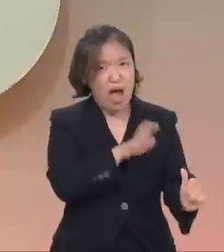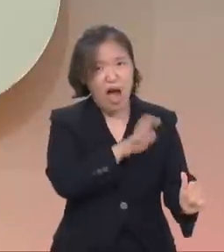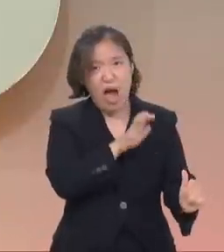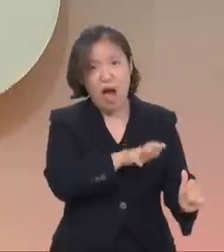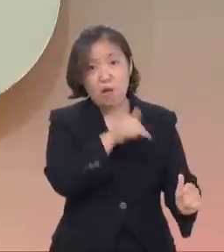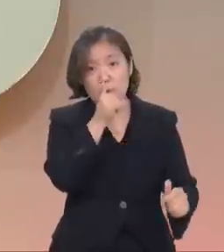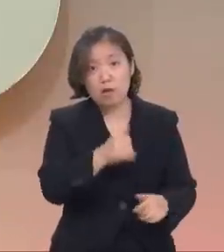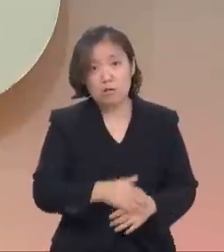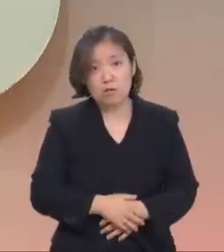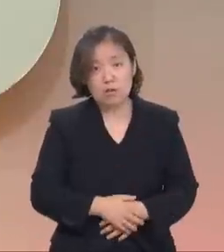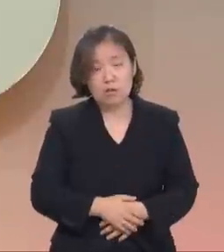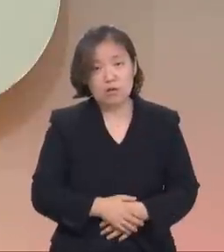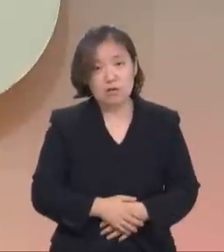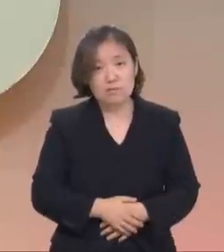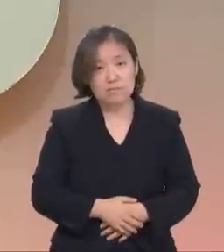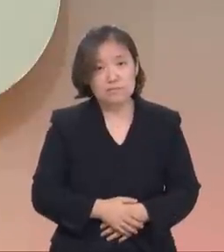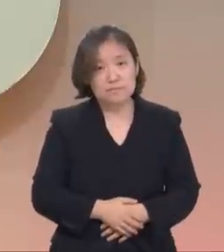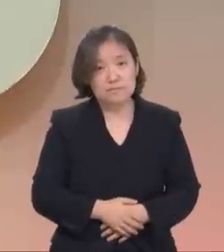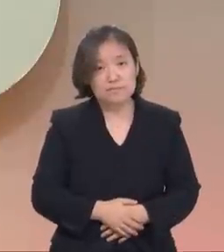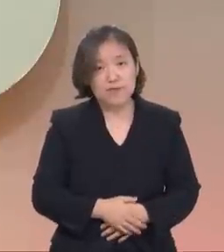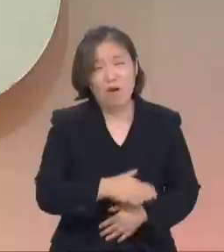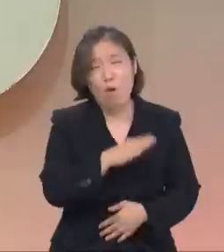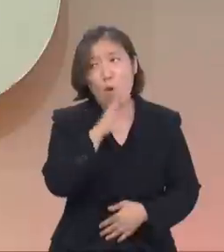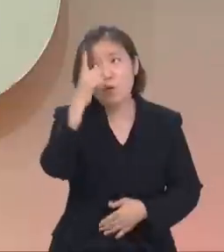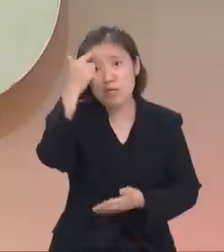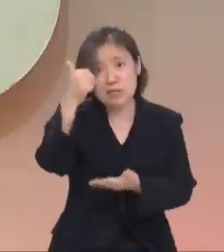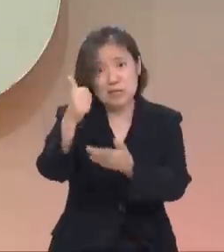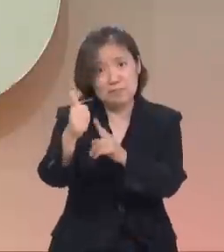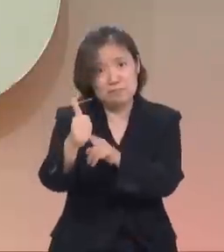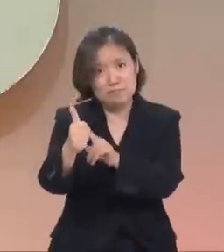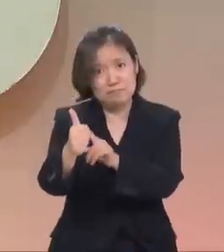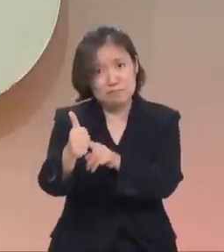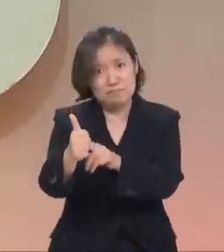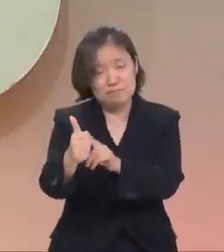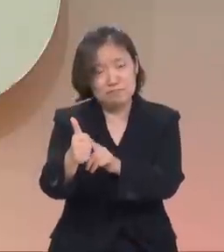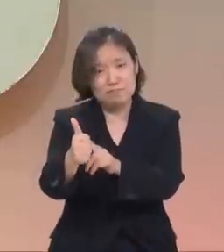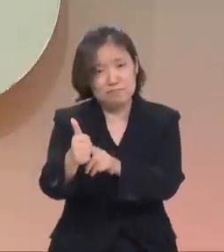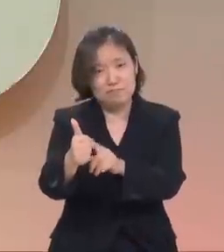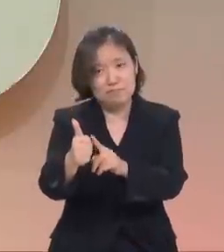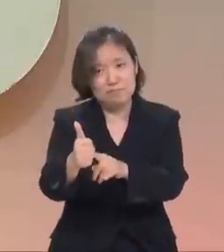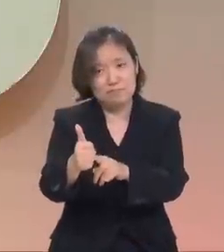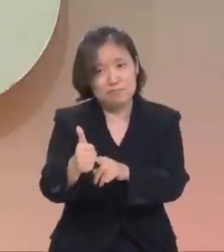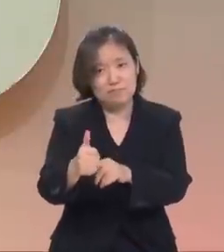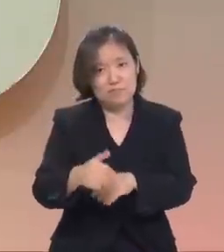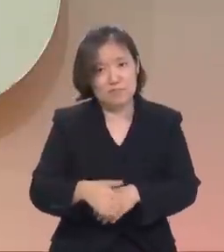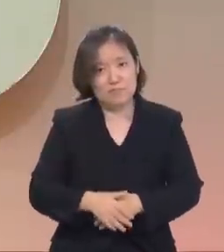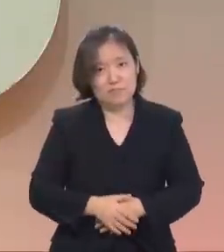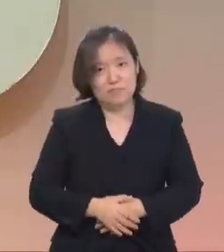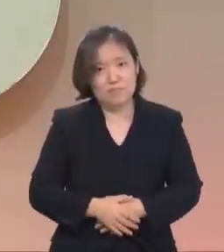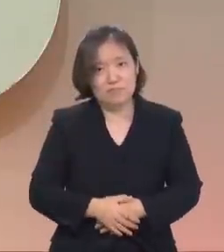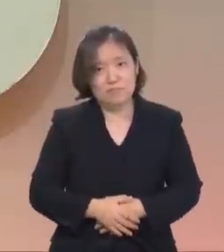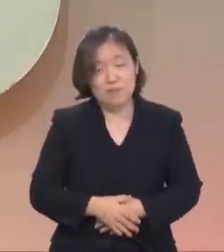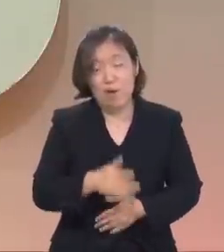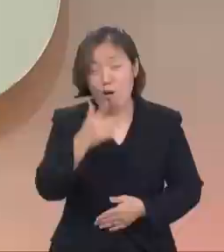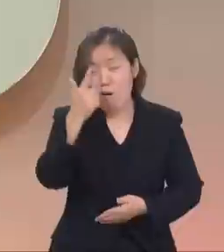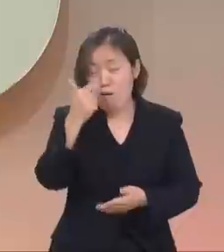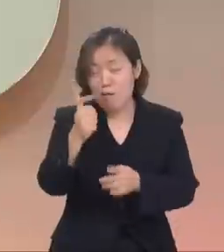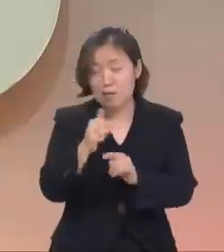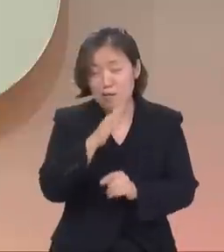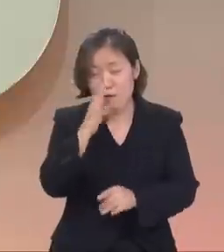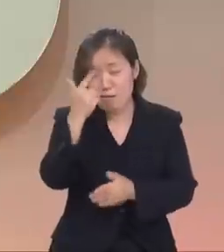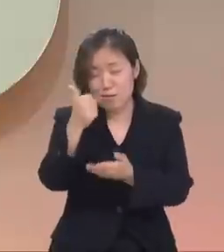짓이냐고 하면서 노스님이 그 모든 일에 다 무마시키고 그렇죠 이거 순전히